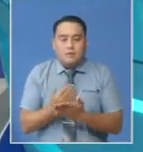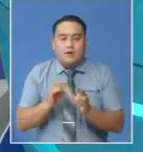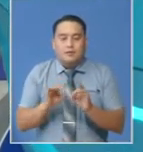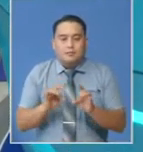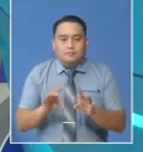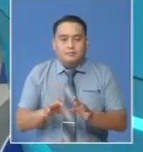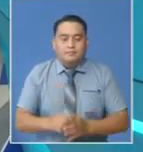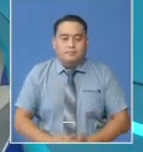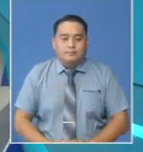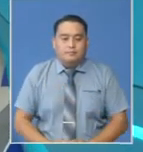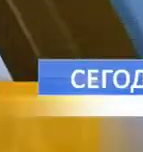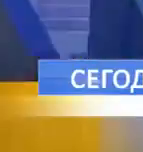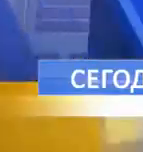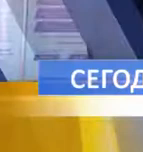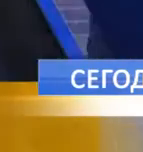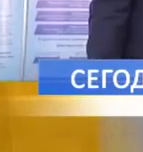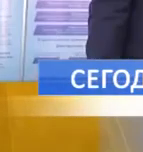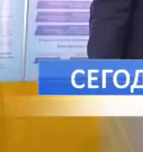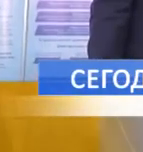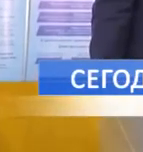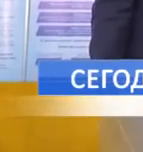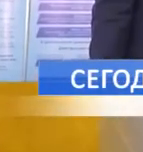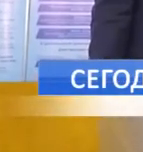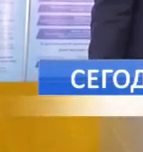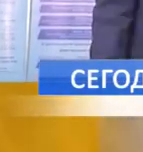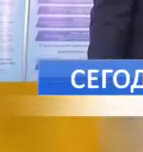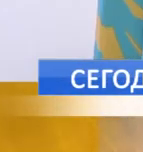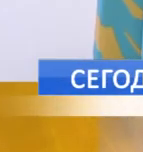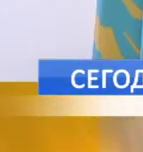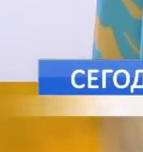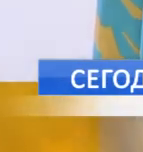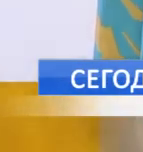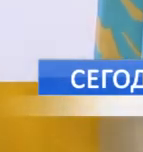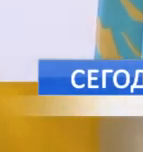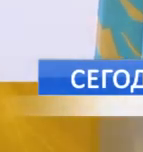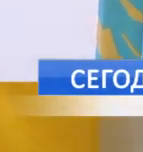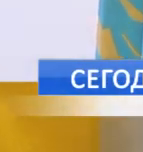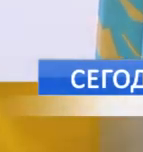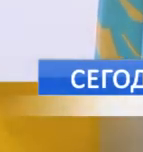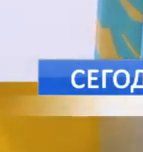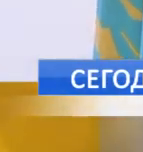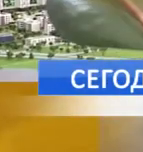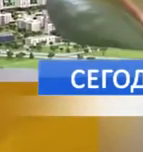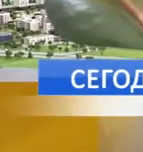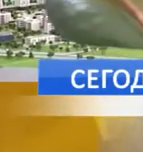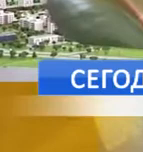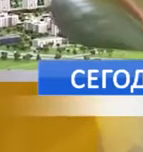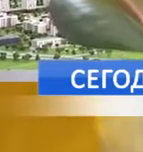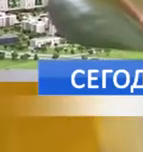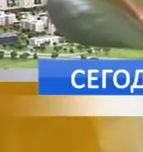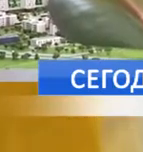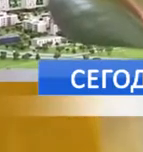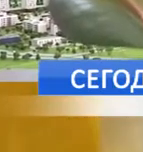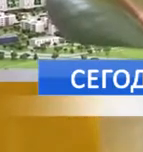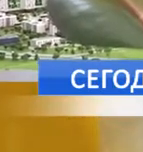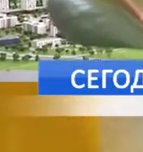самом важном. В гостях у родственников. В Алматинскую область прибыла правительственная делегация из Татарстана